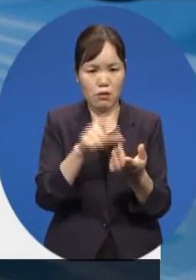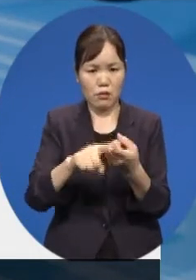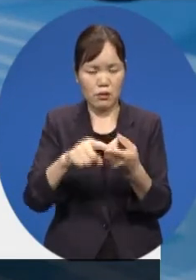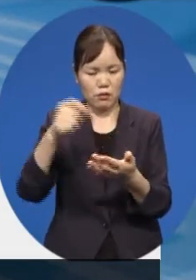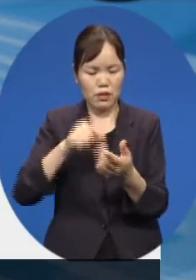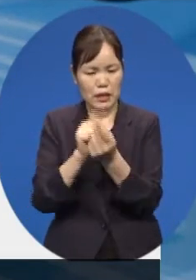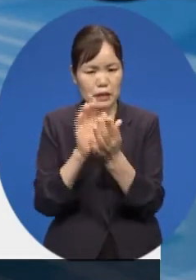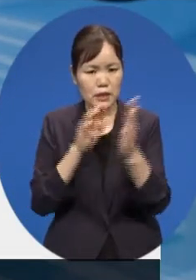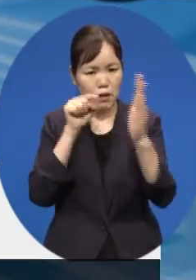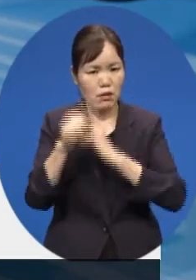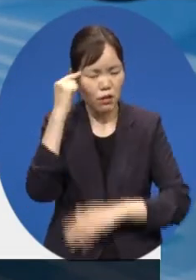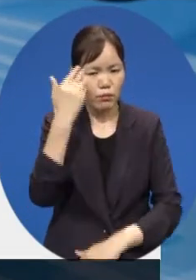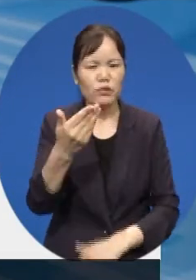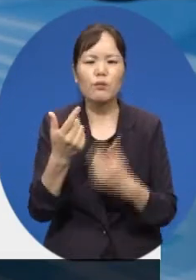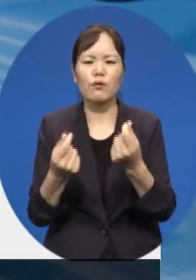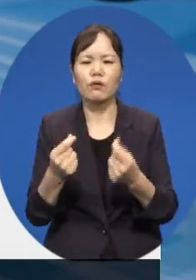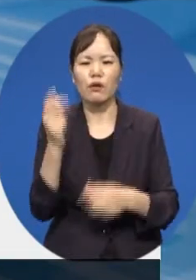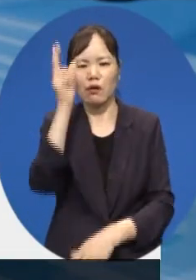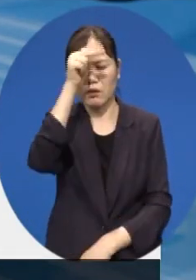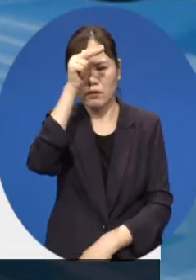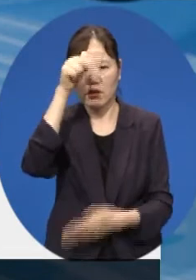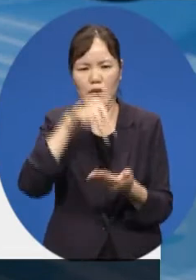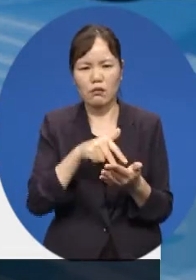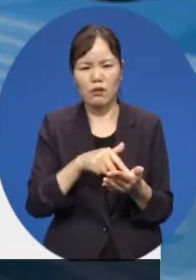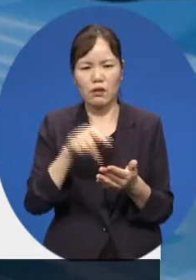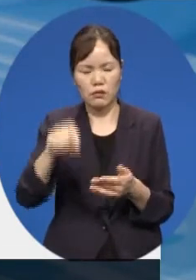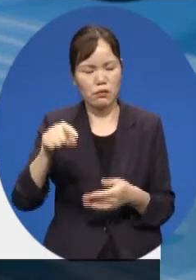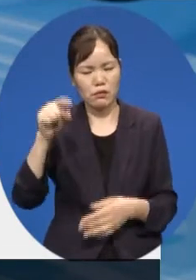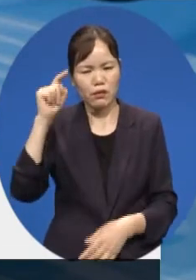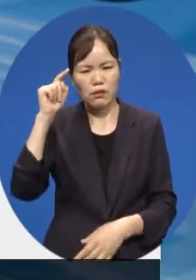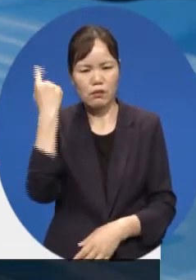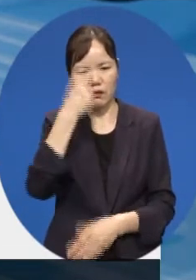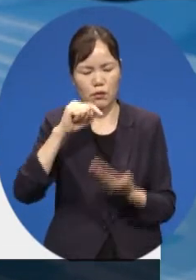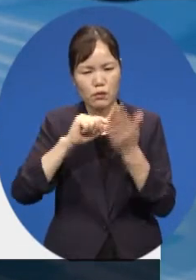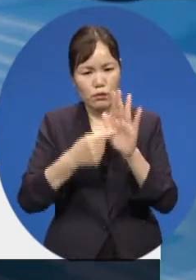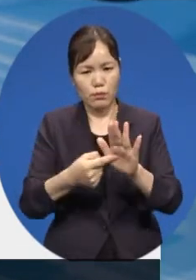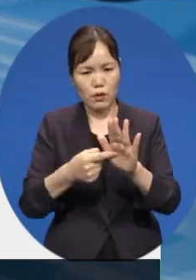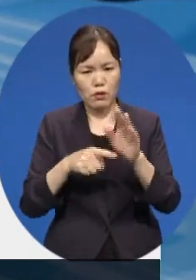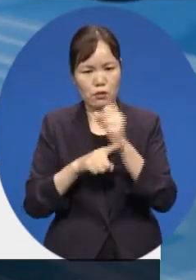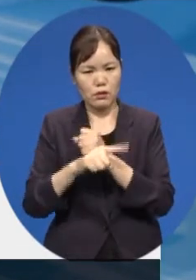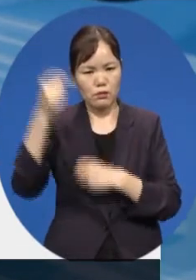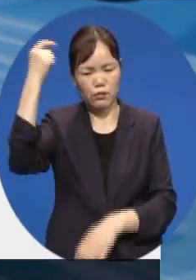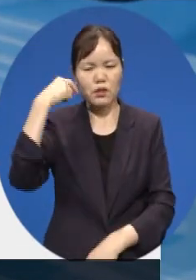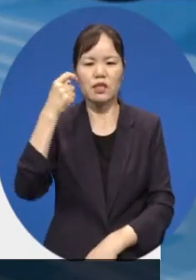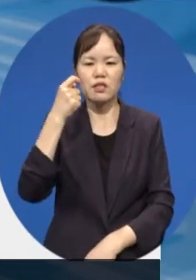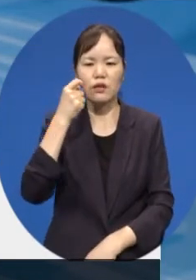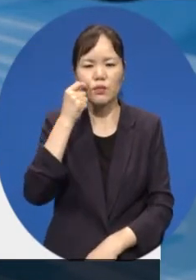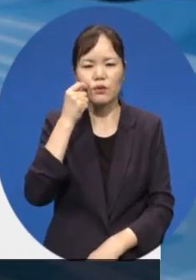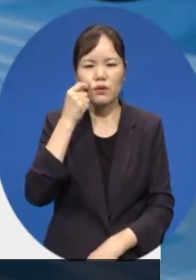받는가 물어 받는가 봐요 경찰 단계에서는 특별하게 그렇게 신상공개 할 이유를 못느꼈다